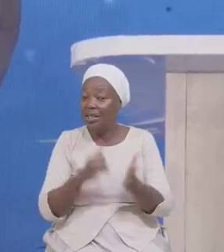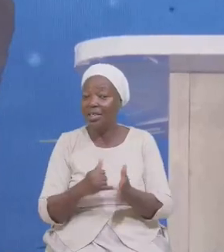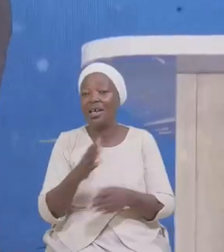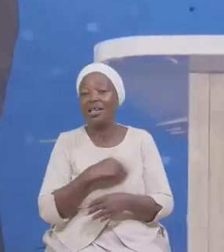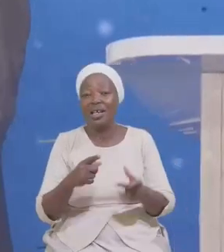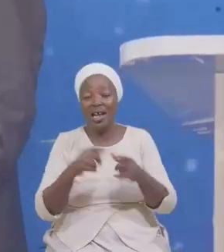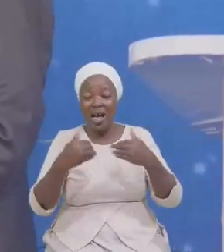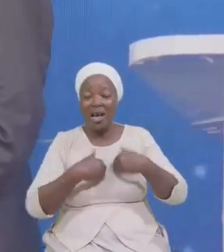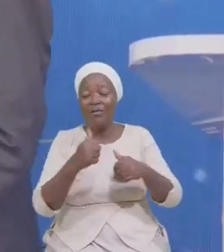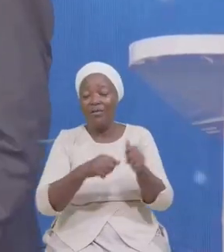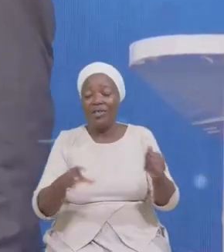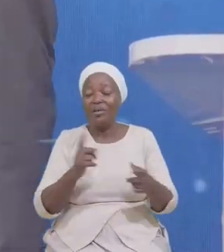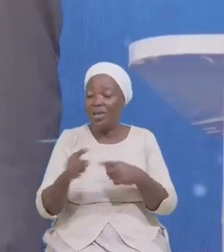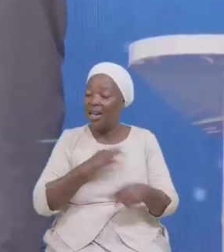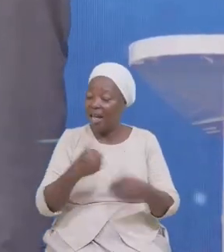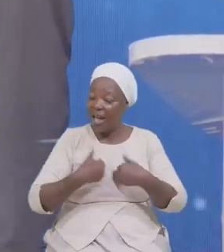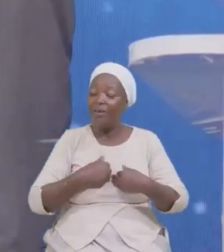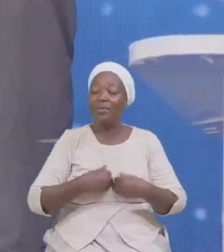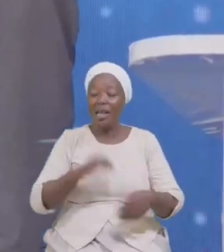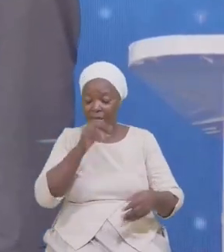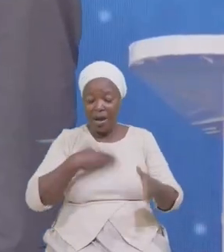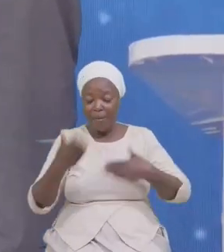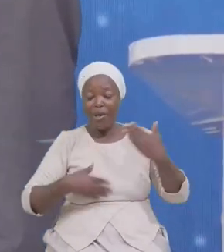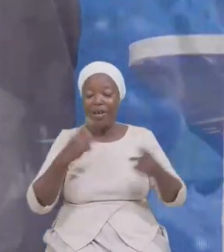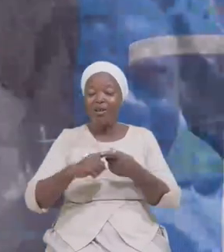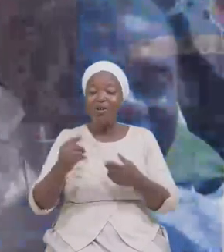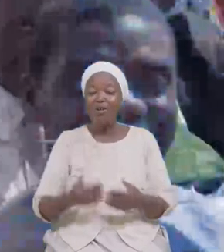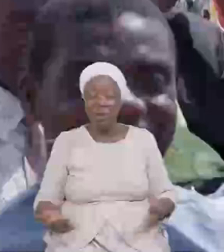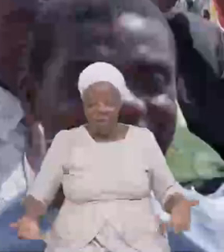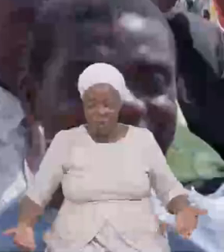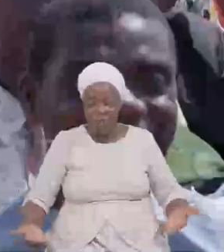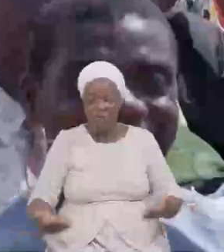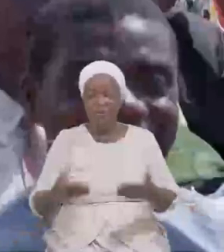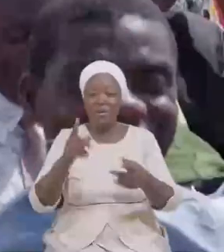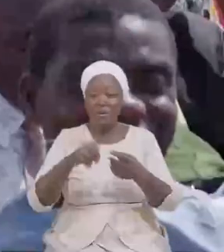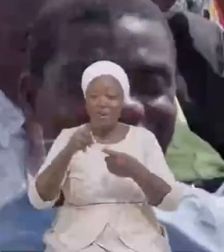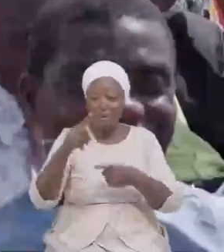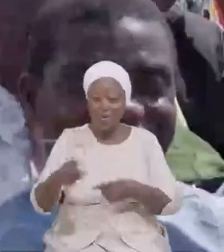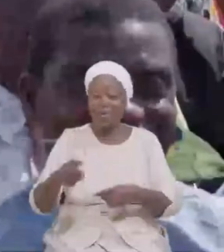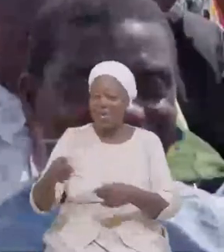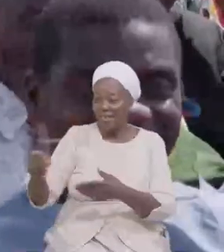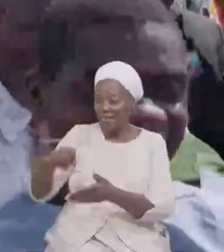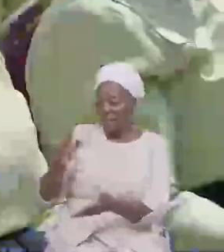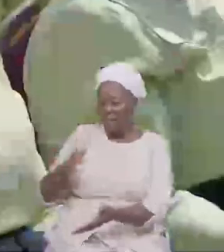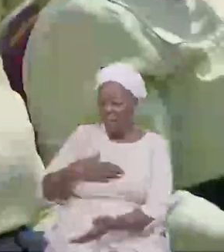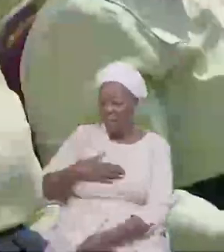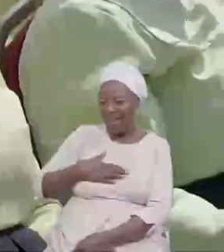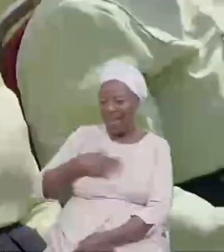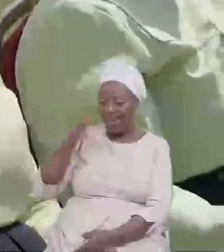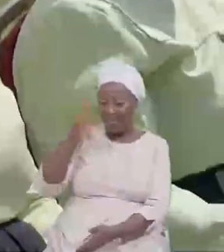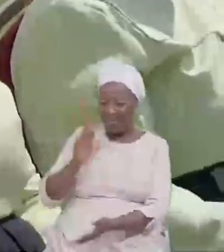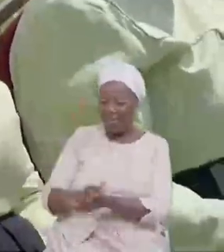présenter. Voici le mari, voici madame, telle, chérie, telle, elle.